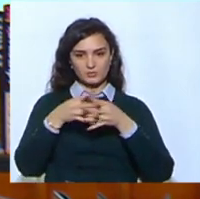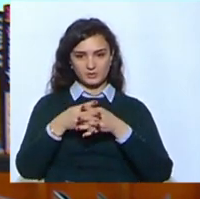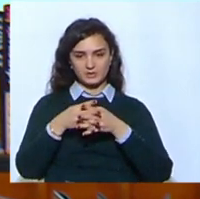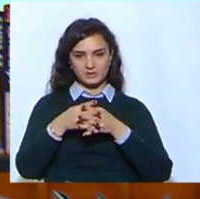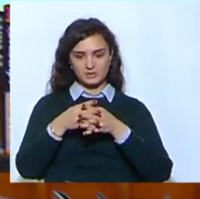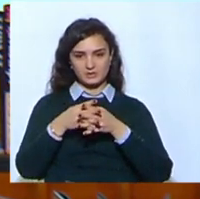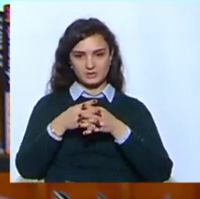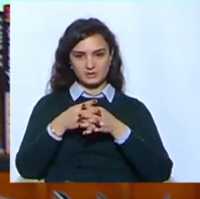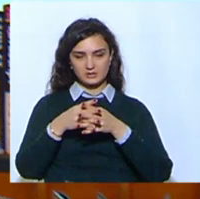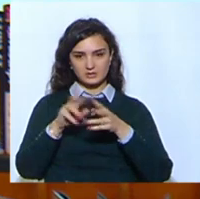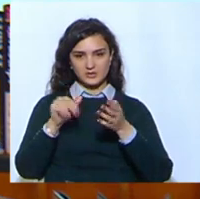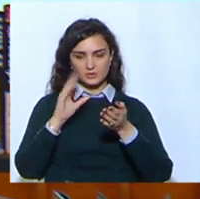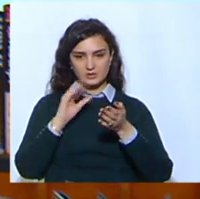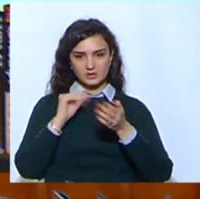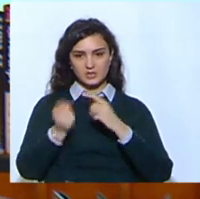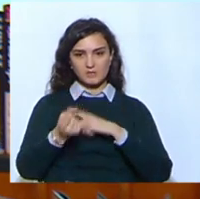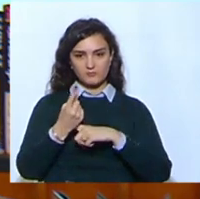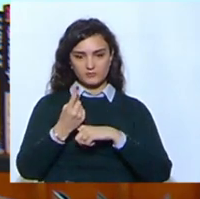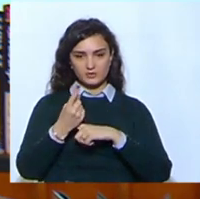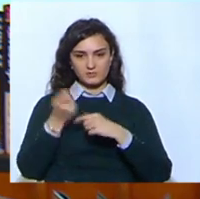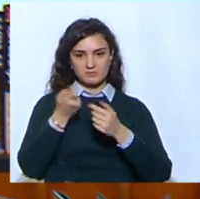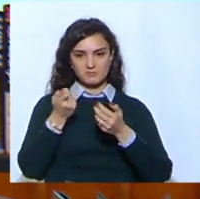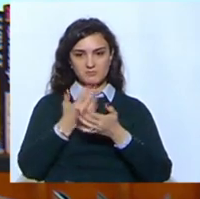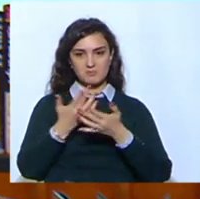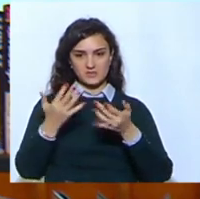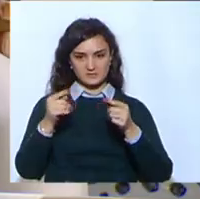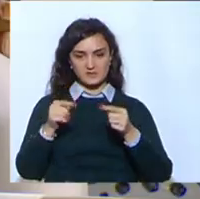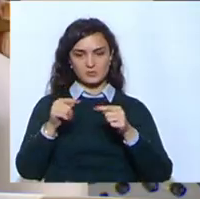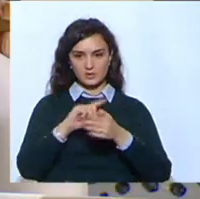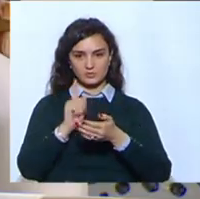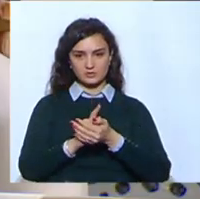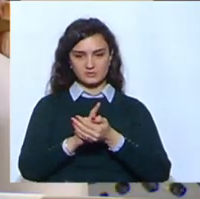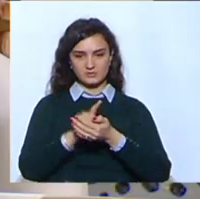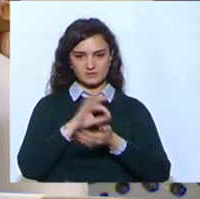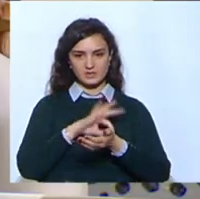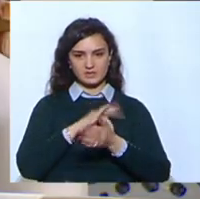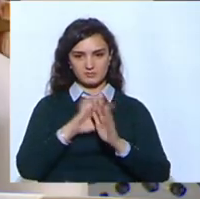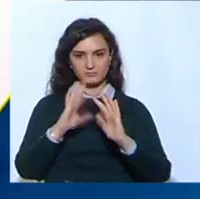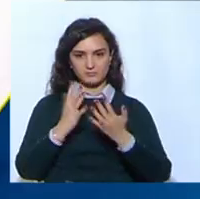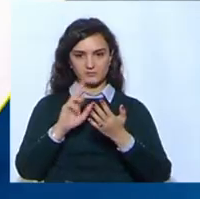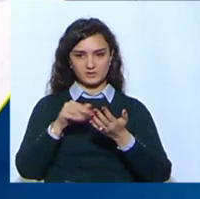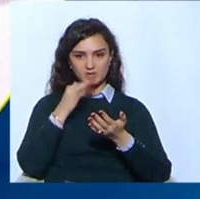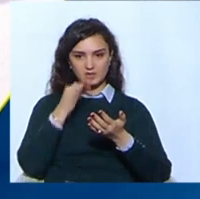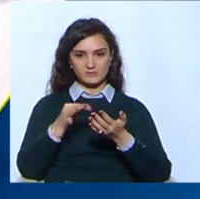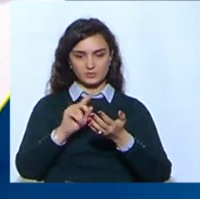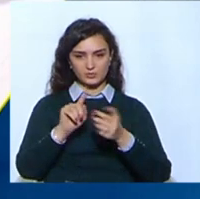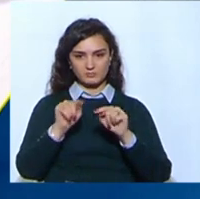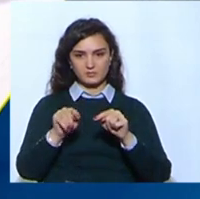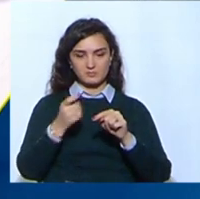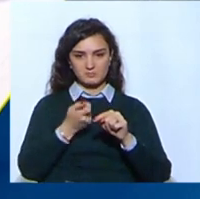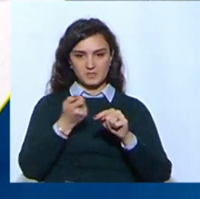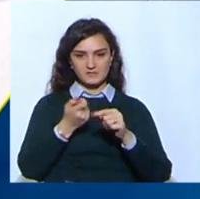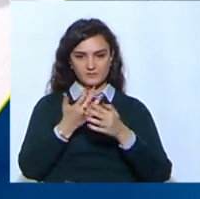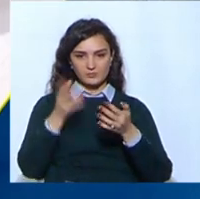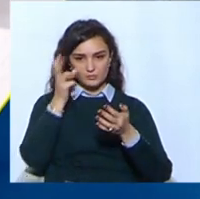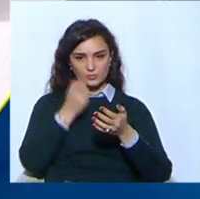და როდესაც აღმოჩნდებით მარცვლეულის ზონაში, აუცილებლად ვისარგებლებ შემთხვევით და გეტყვით, რომ